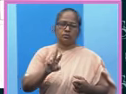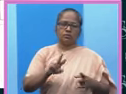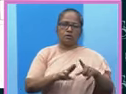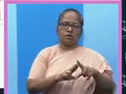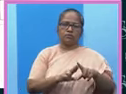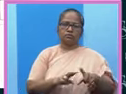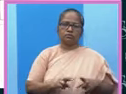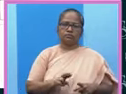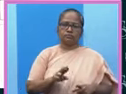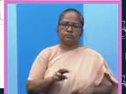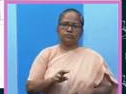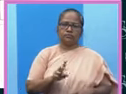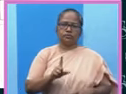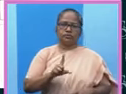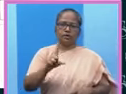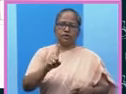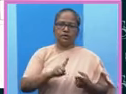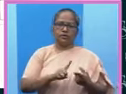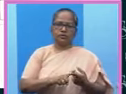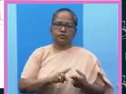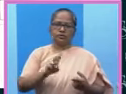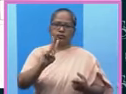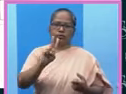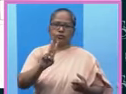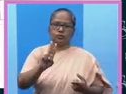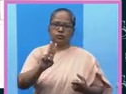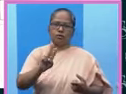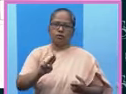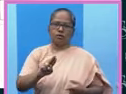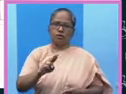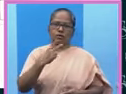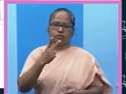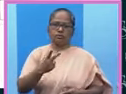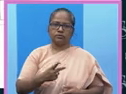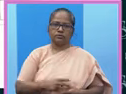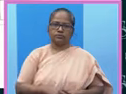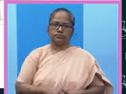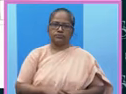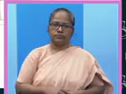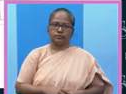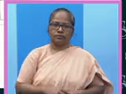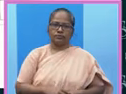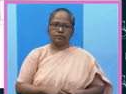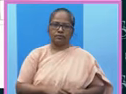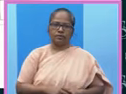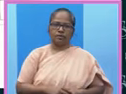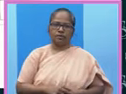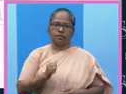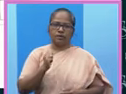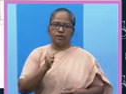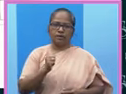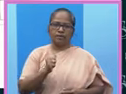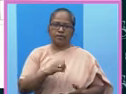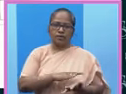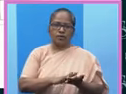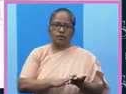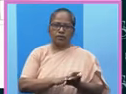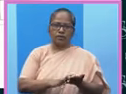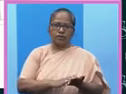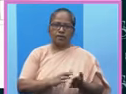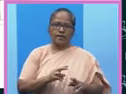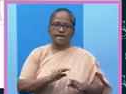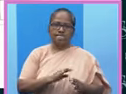நம்ம என்னென்ன படித்தோம் அப்படின்னா, வட்டக்கோண பகுதியின் பரப்பளவு, சுற்றளவு, அதனுடைய ஃபார்முலா எவ்வாறு கண்டுபிடிப்பது, எந்தெந்த